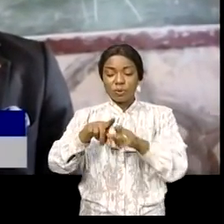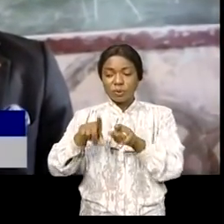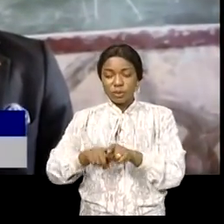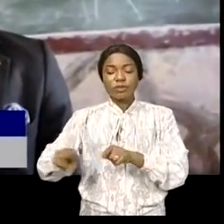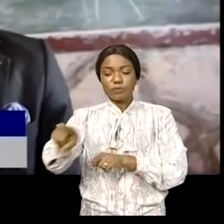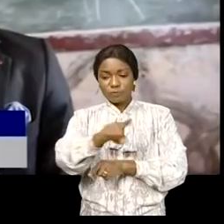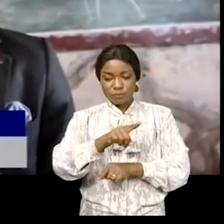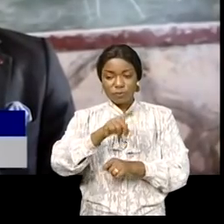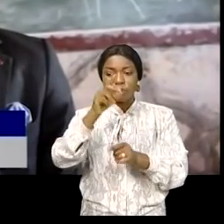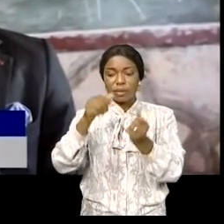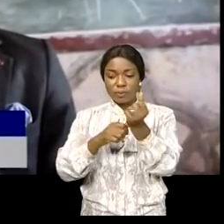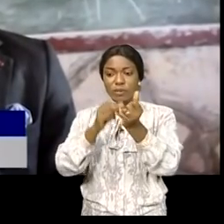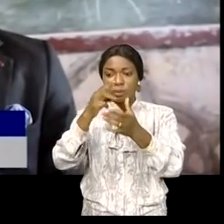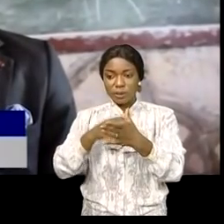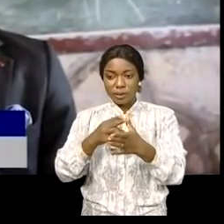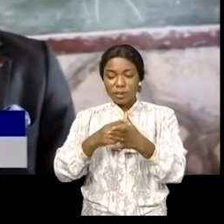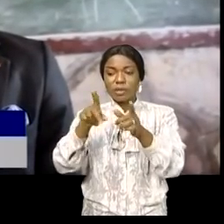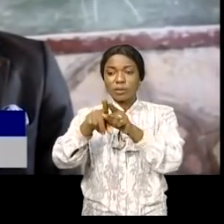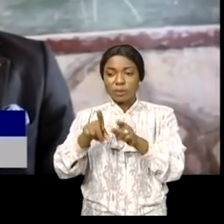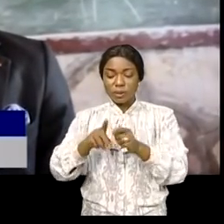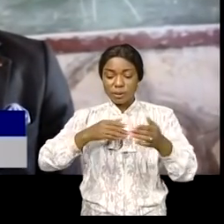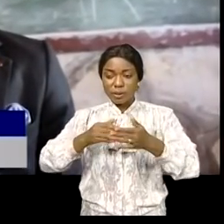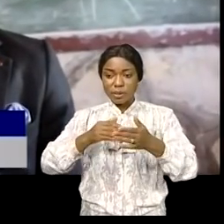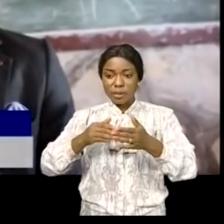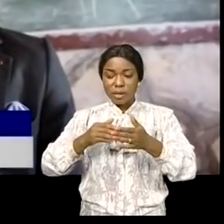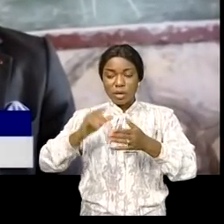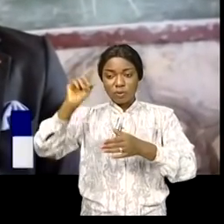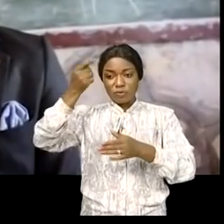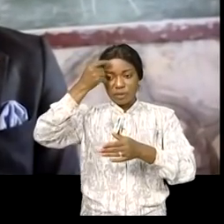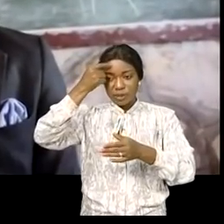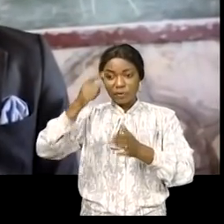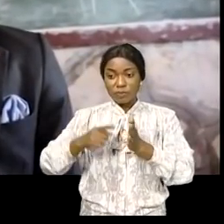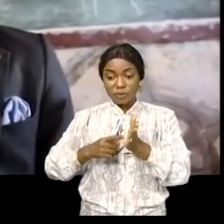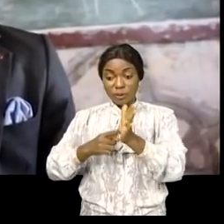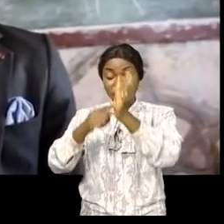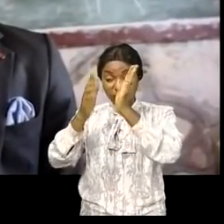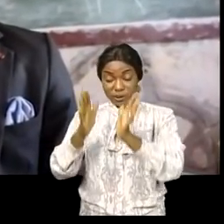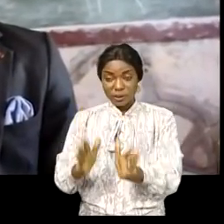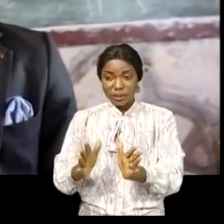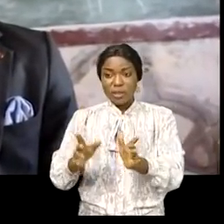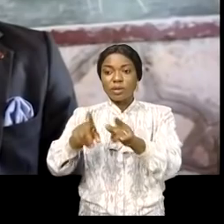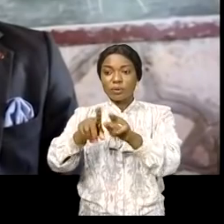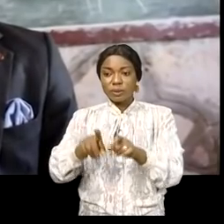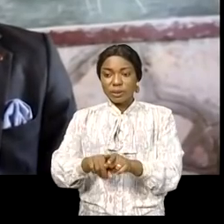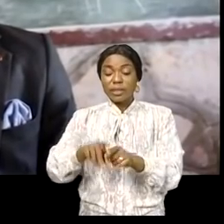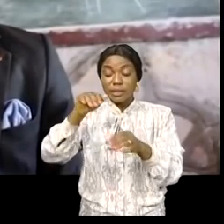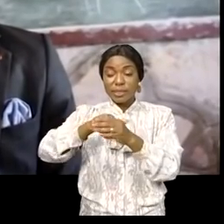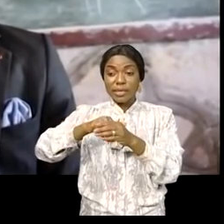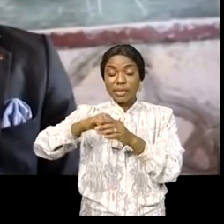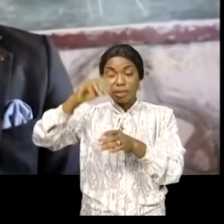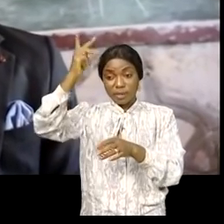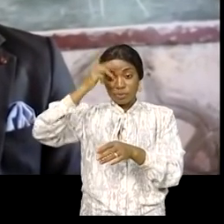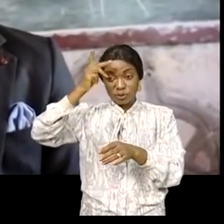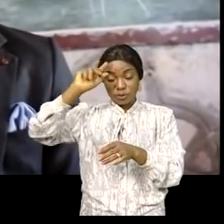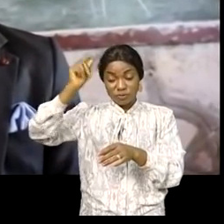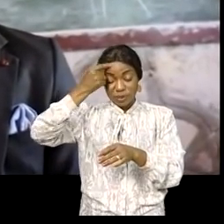êtes notre interlocuteur auprès de son excellence monsieur le gouverneur que vous représentez afin que davantage dans la politique du gouvernement